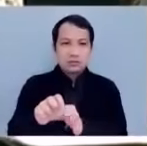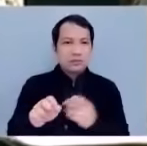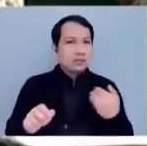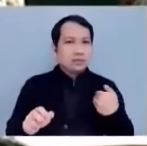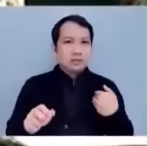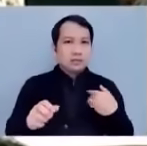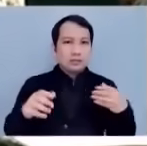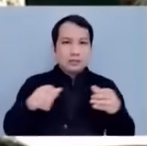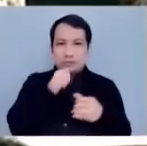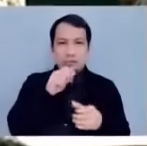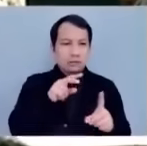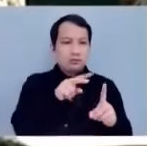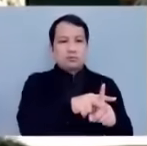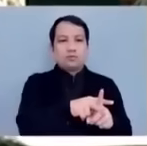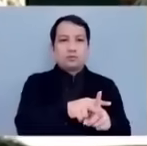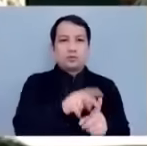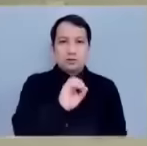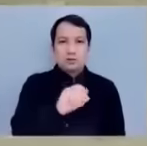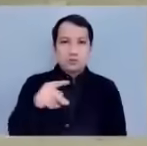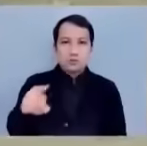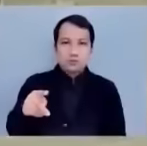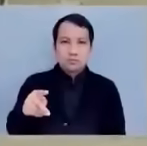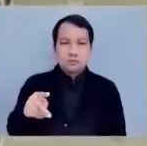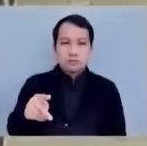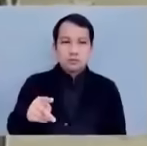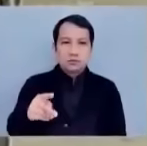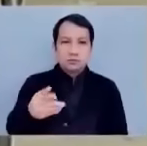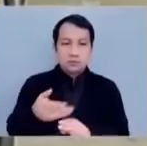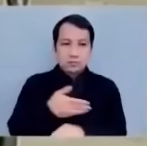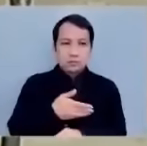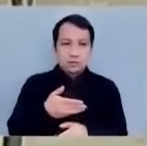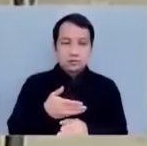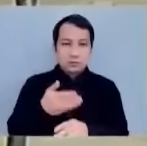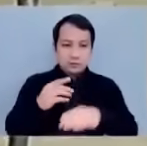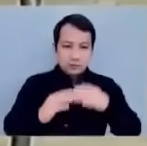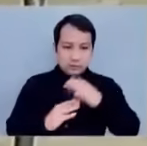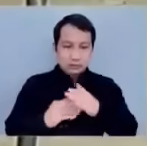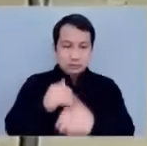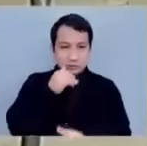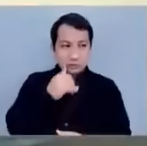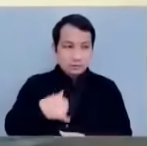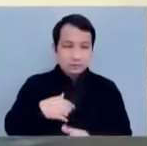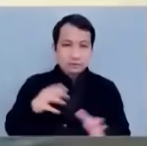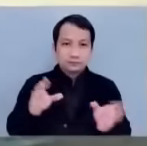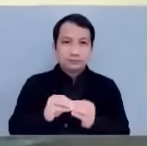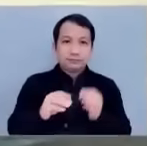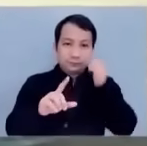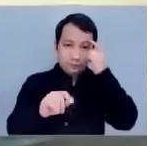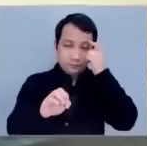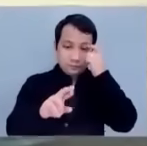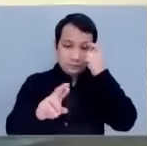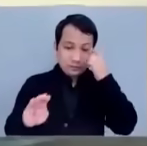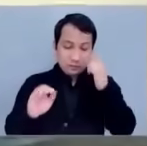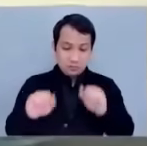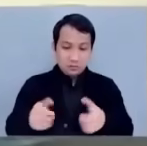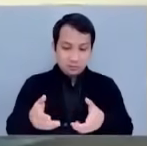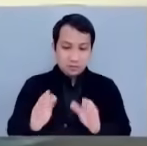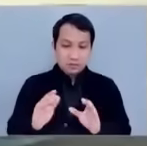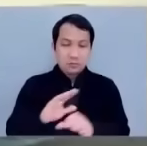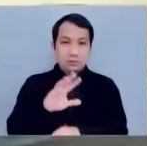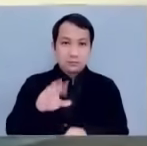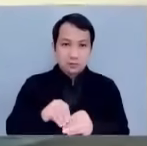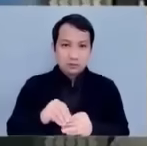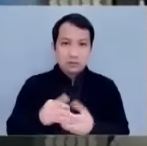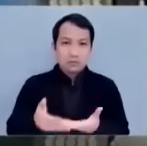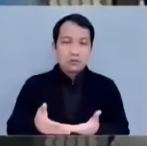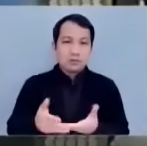sumali sa isang kooperatiba bago ang deadline kahapon. Ayon sa pinakahuling memo ng LTFRB, maaari pa naman silang makabiyahe hanggang sa